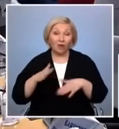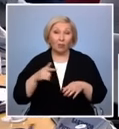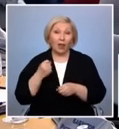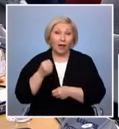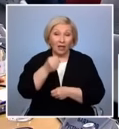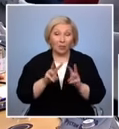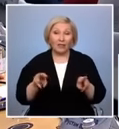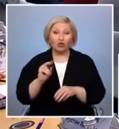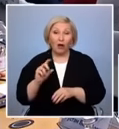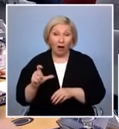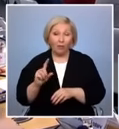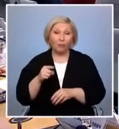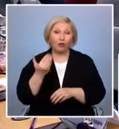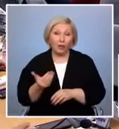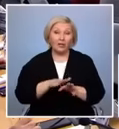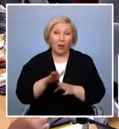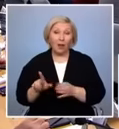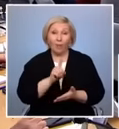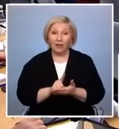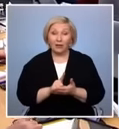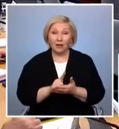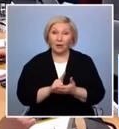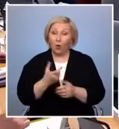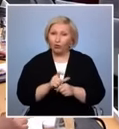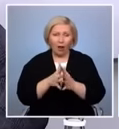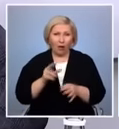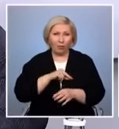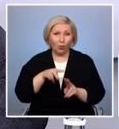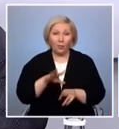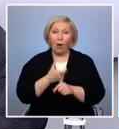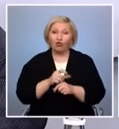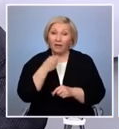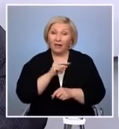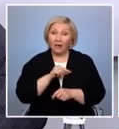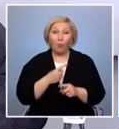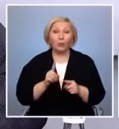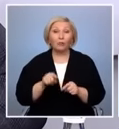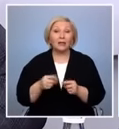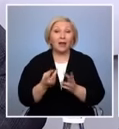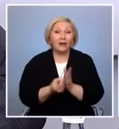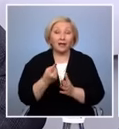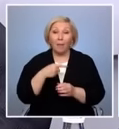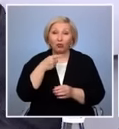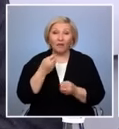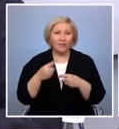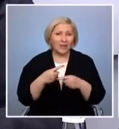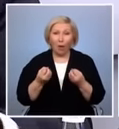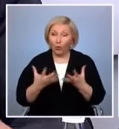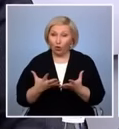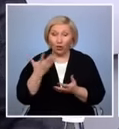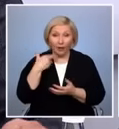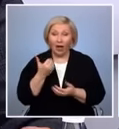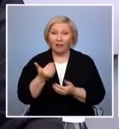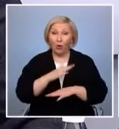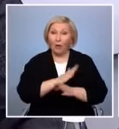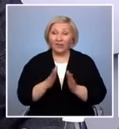конечно, звучало достаточно тревожно, но, собственно, скорее всего, это правда, потому что Хабиров понимает, что бюджет следующего